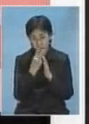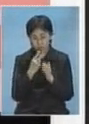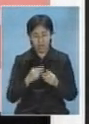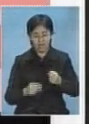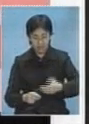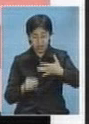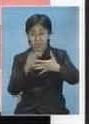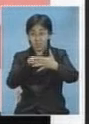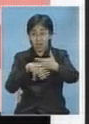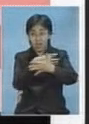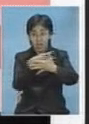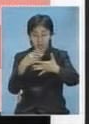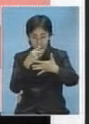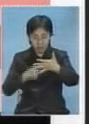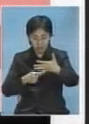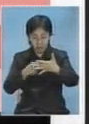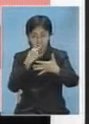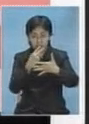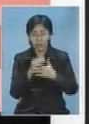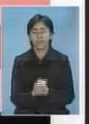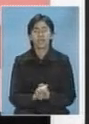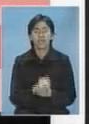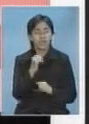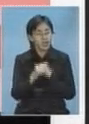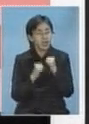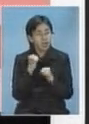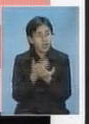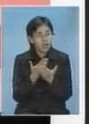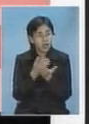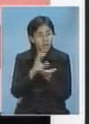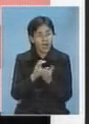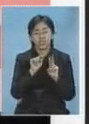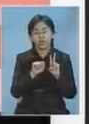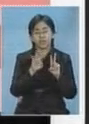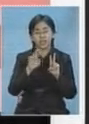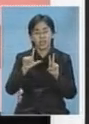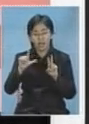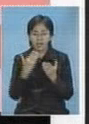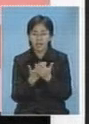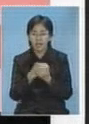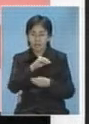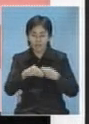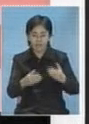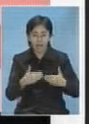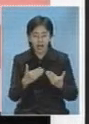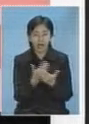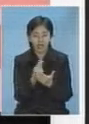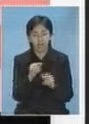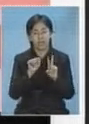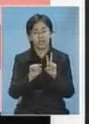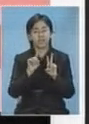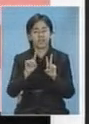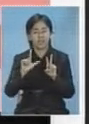ขึ้นสู่บนตารางแล้วกันครับงบปีนี้ที่ผมเรียนแล้ว 2.4 ล้านล้านท่านหารายรับได้คาดว่าจะหาได้เพียงแค่